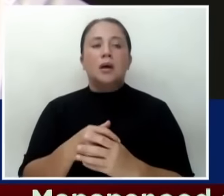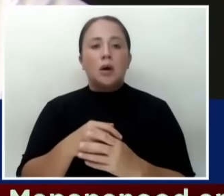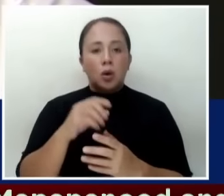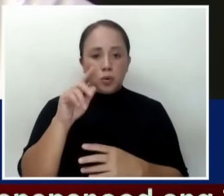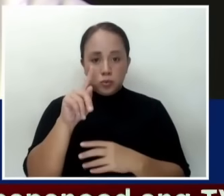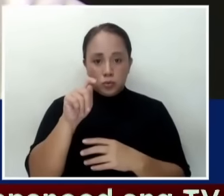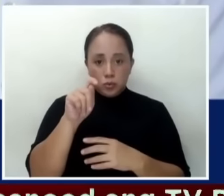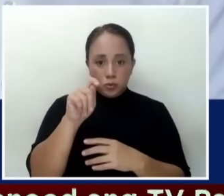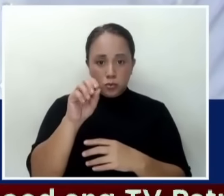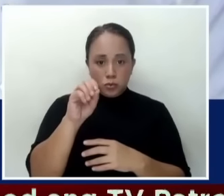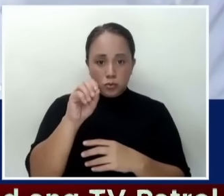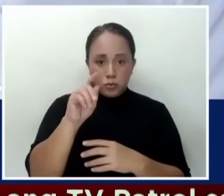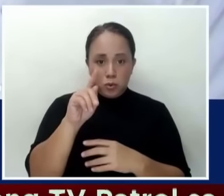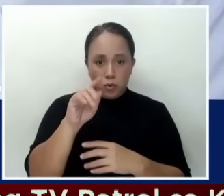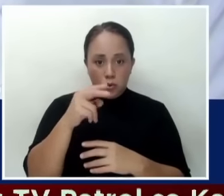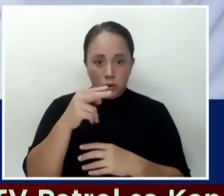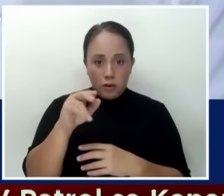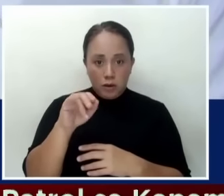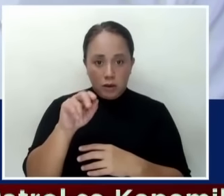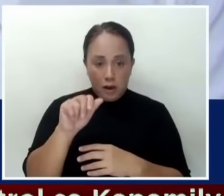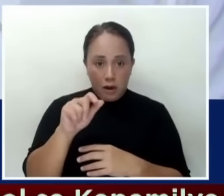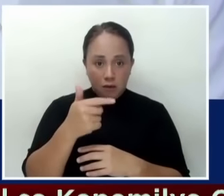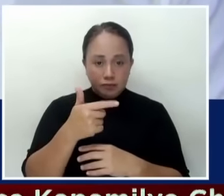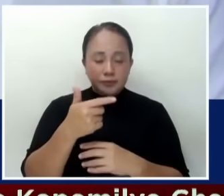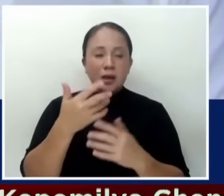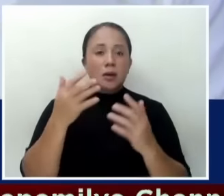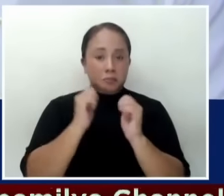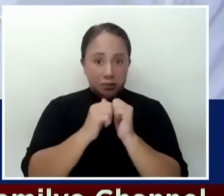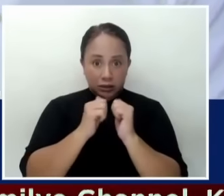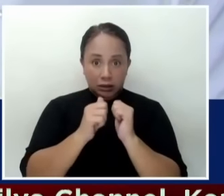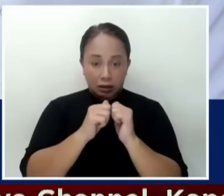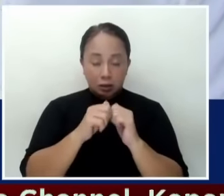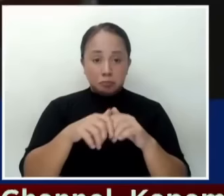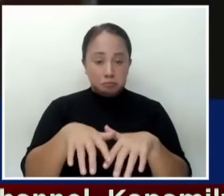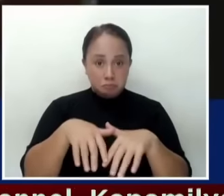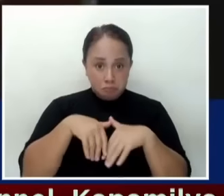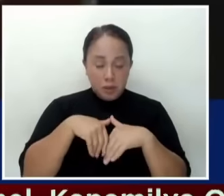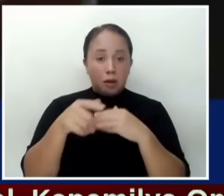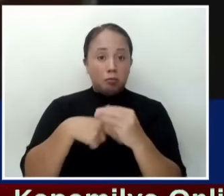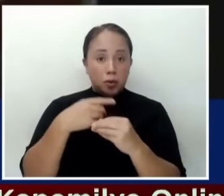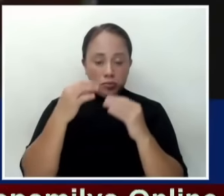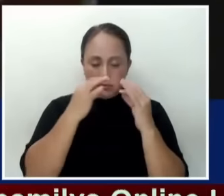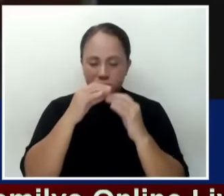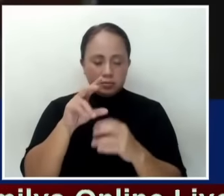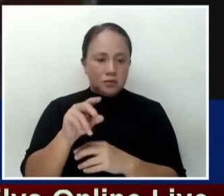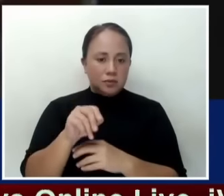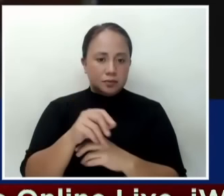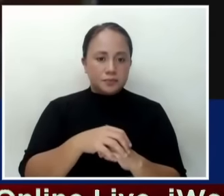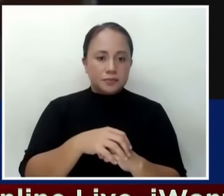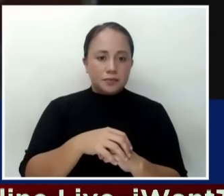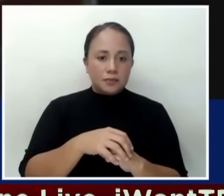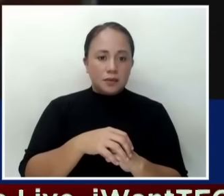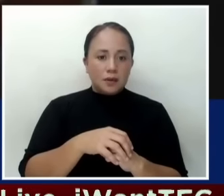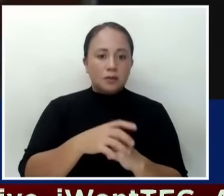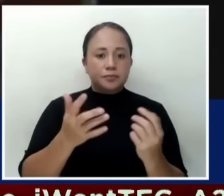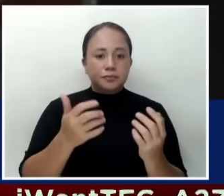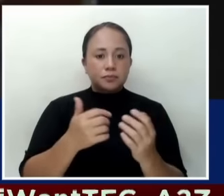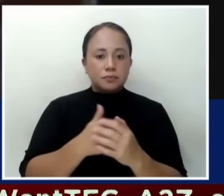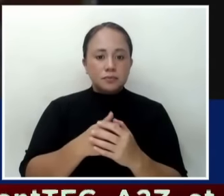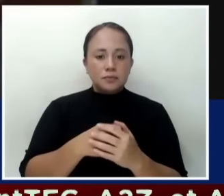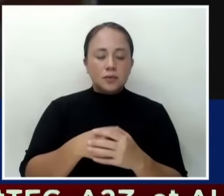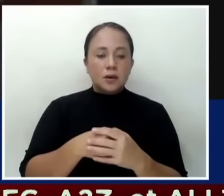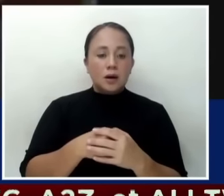ibig sabihin nito ay maluwag ang mga otoridad sa mga may kinalaman sa illegal na droga. Hindi naman kasi natutulog